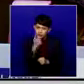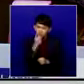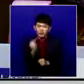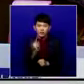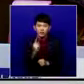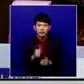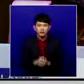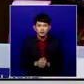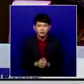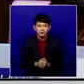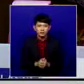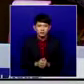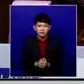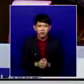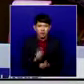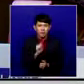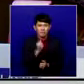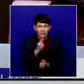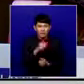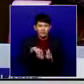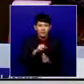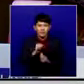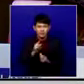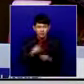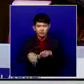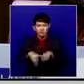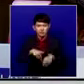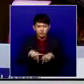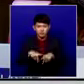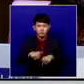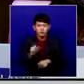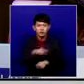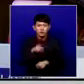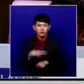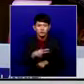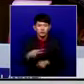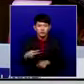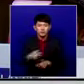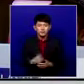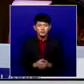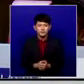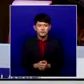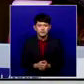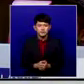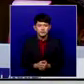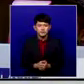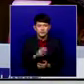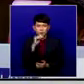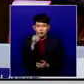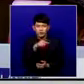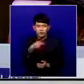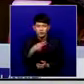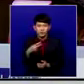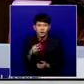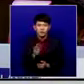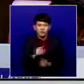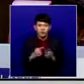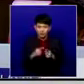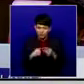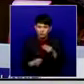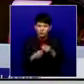าเรียกว่า new economy นะครับ community เห็นไหมครับท่านห้ามใช้ภาษาอังกฤษแต่ต้องเติมนิดหน่อยน